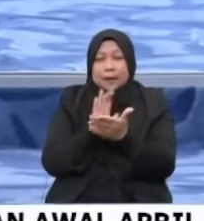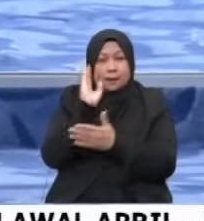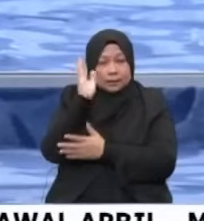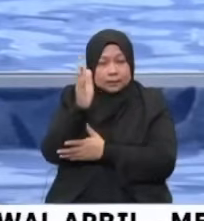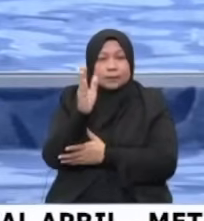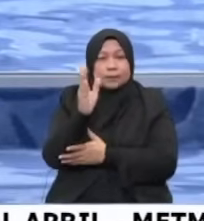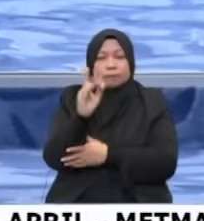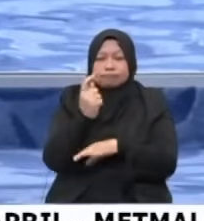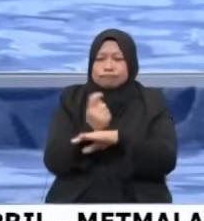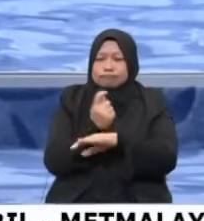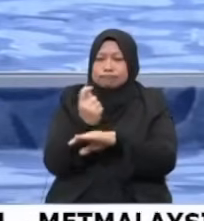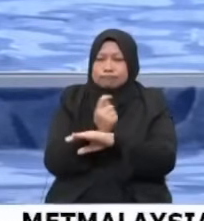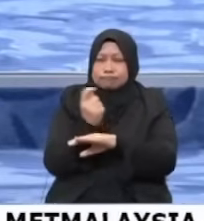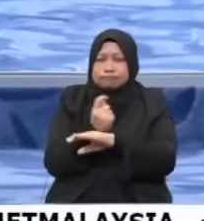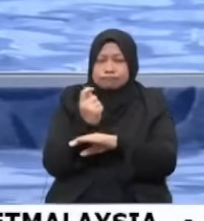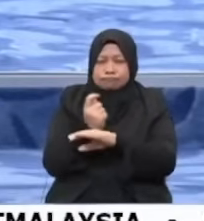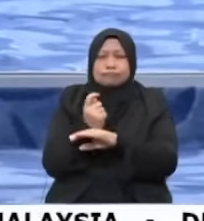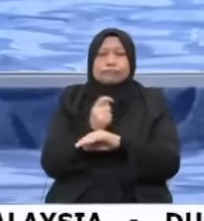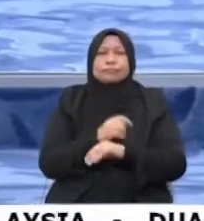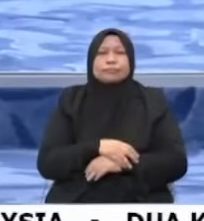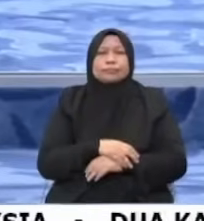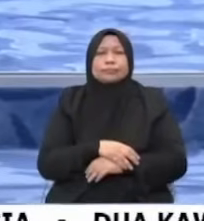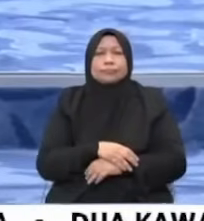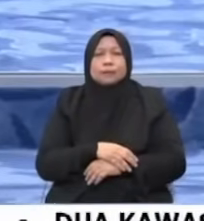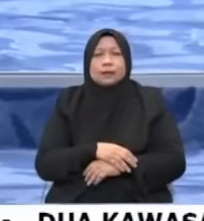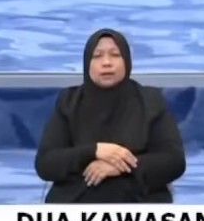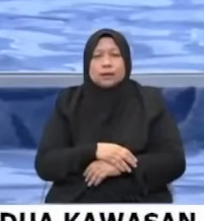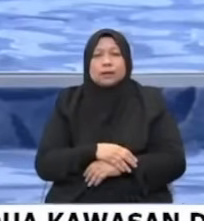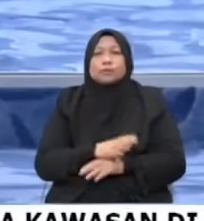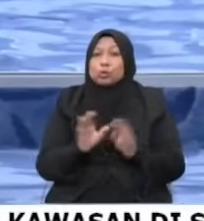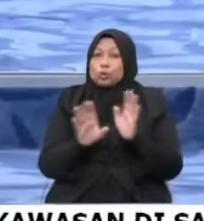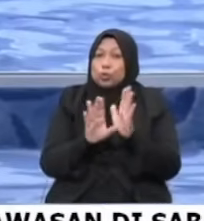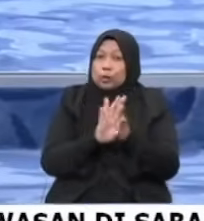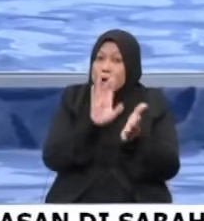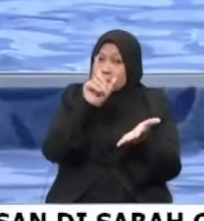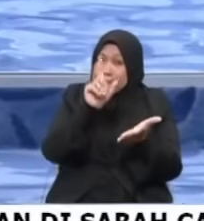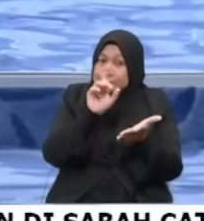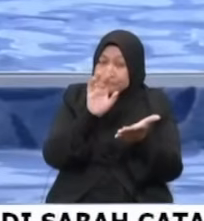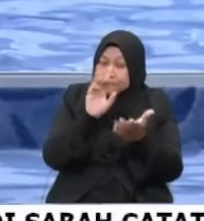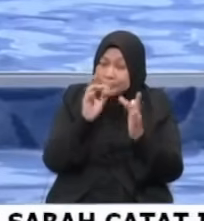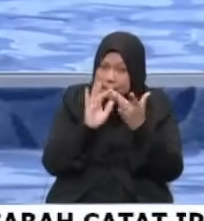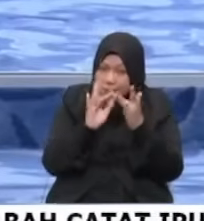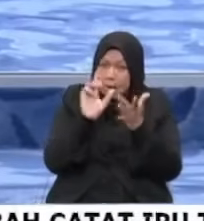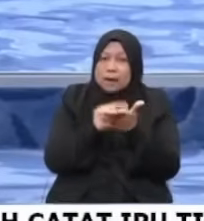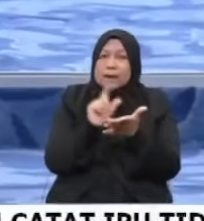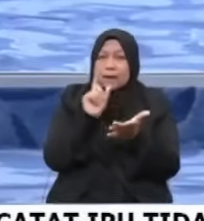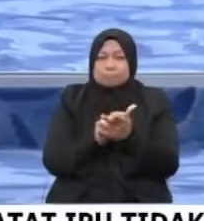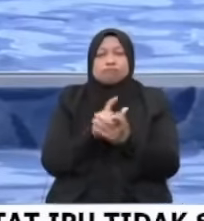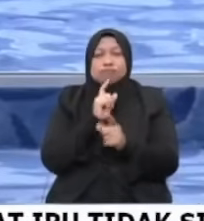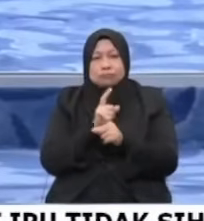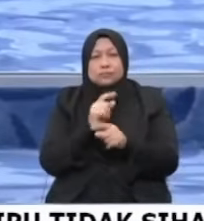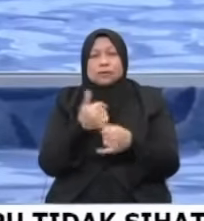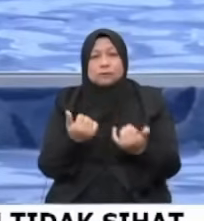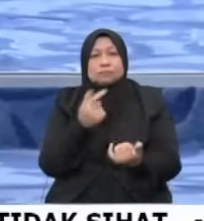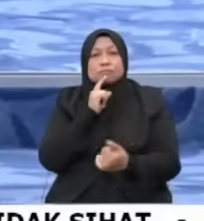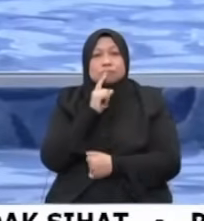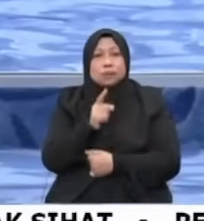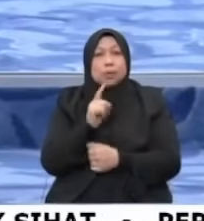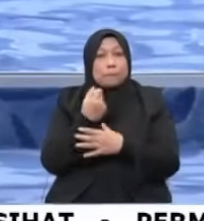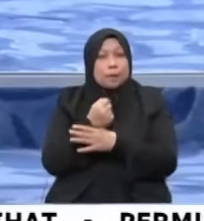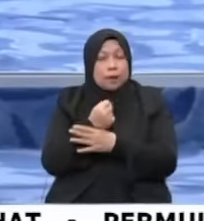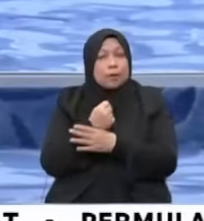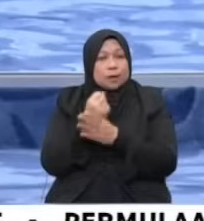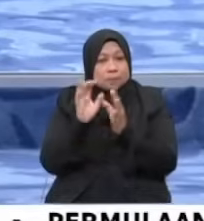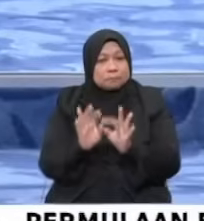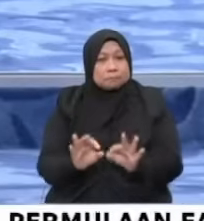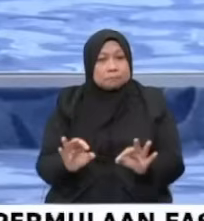menekankan training nvidiapamanya dalam tentunya satu kebanggaan kita di antara pelaburan